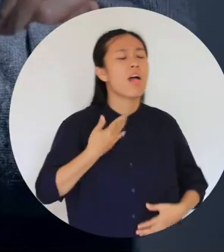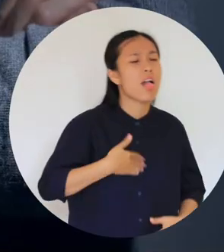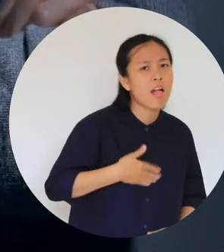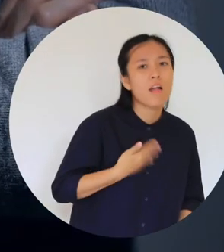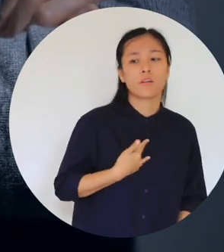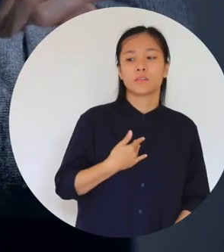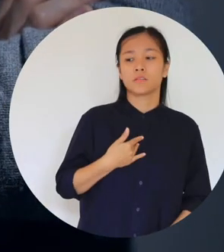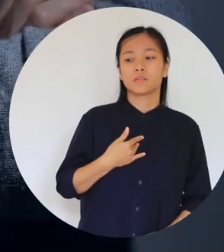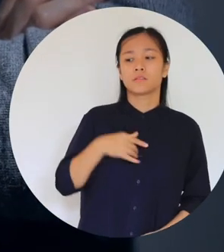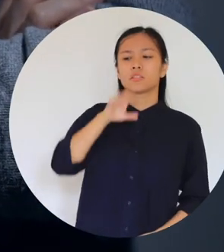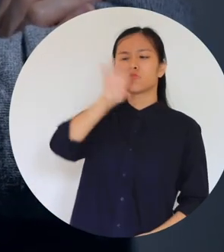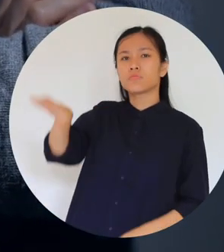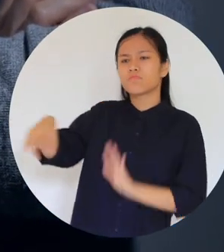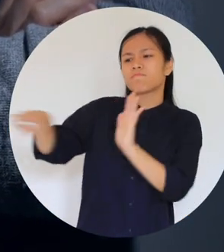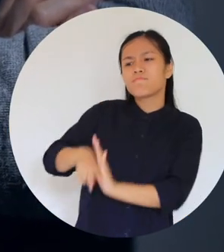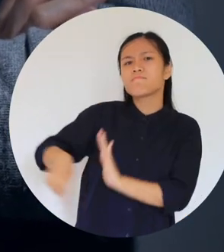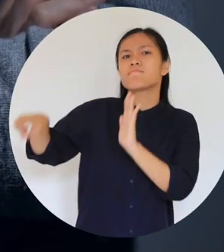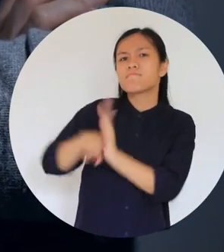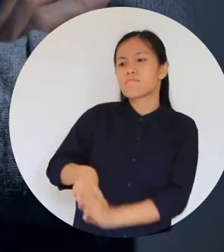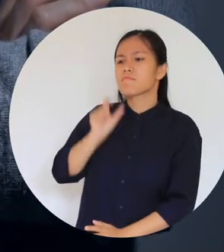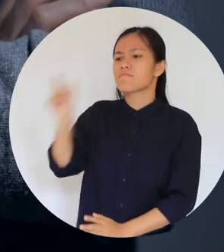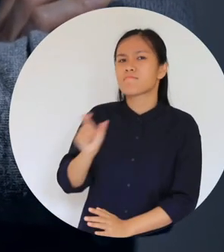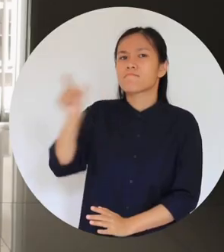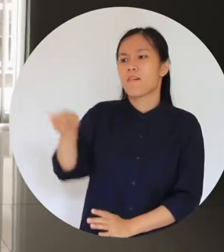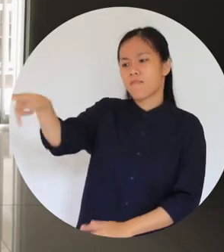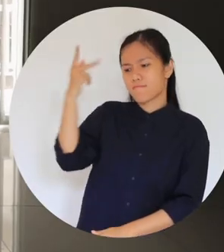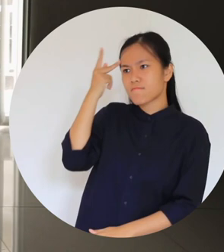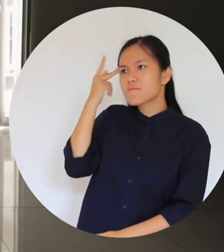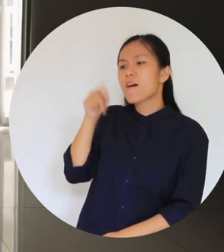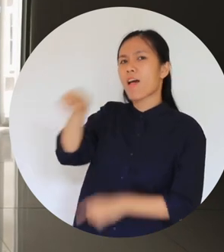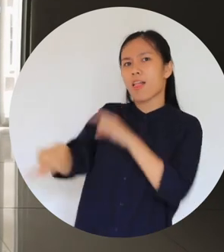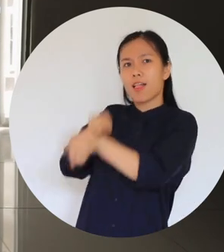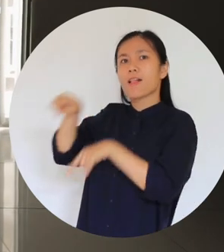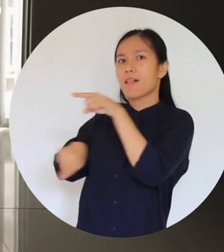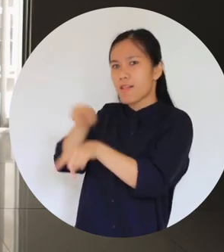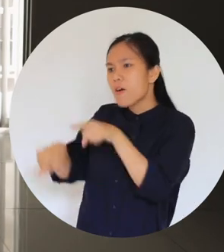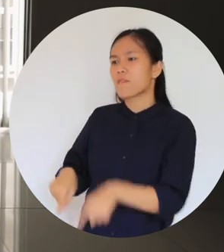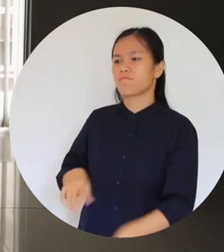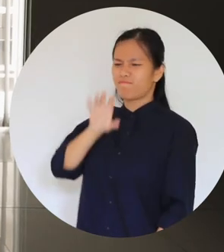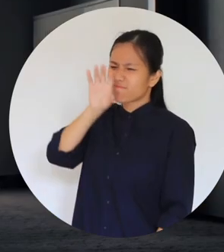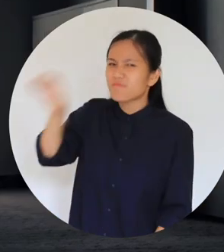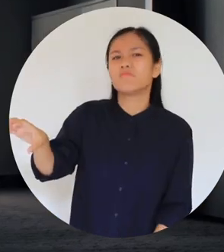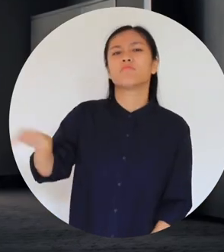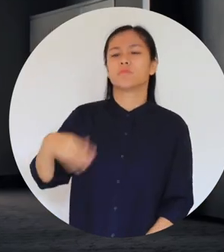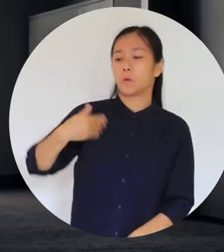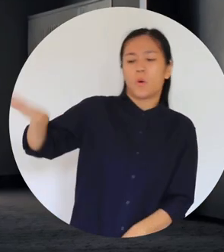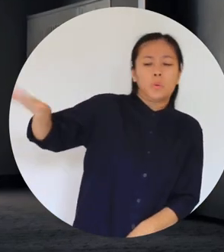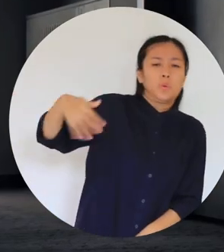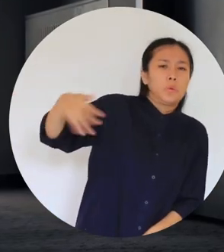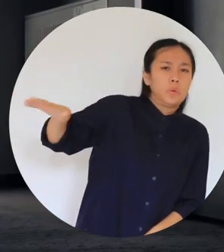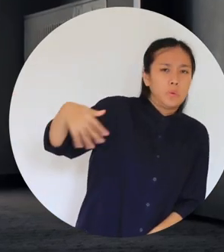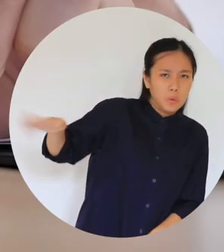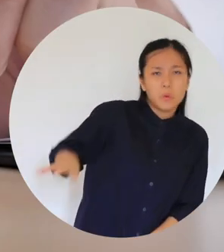thể xúc phạm, đề cập đến khiếm khuyết của người khuyết tật, lớn tiếng hay nặng lời, xua đuổi người khuyết